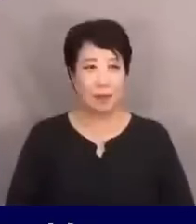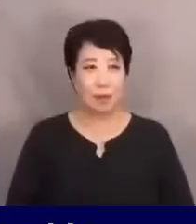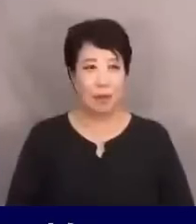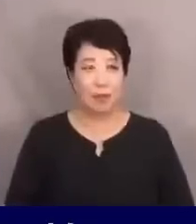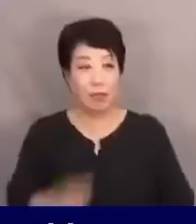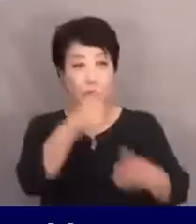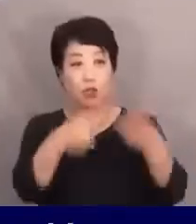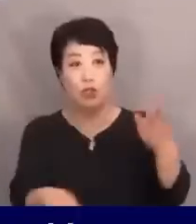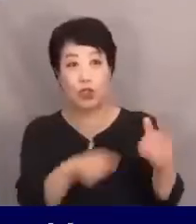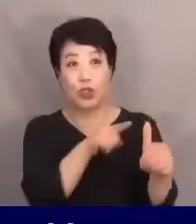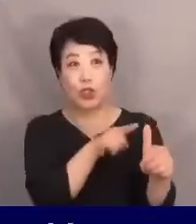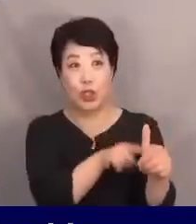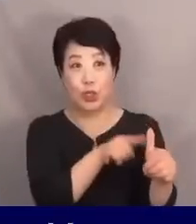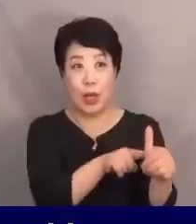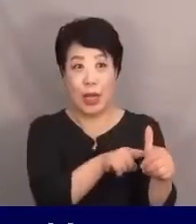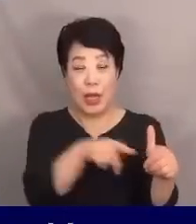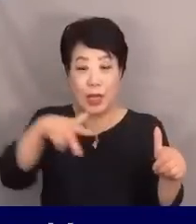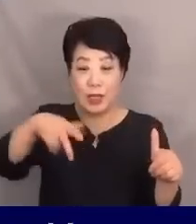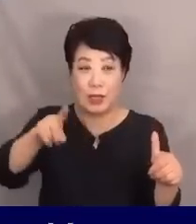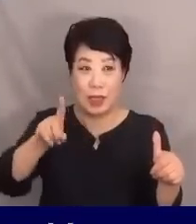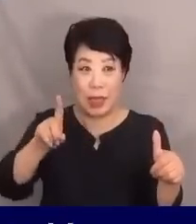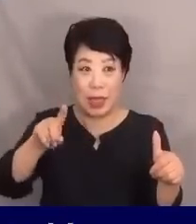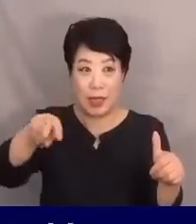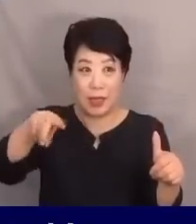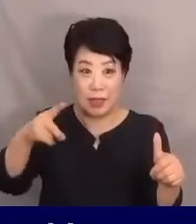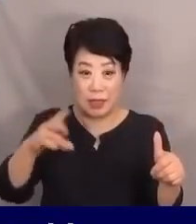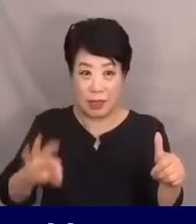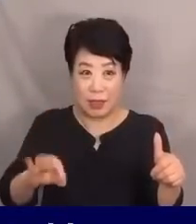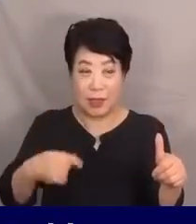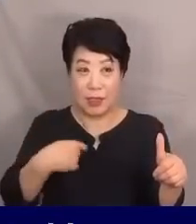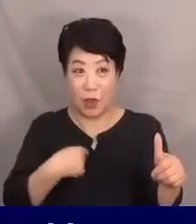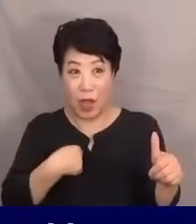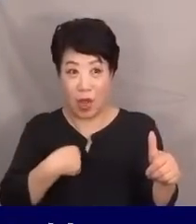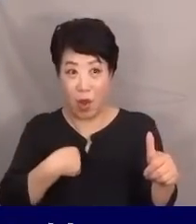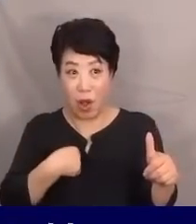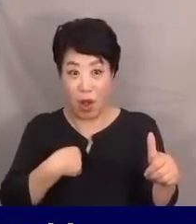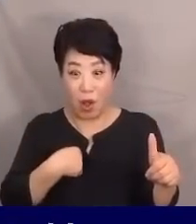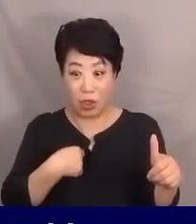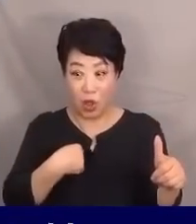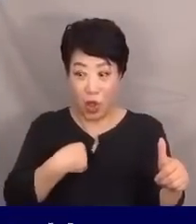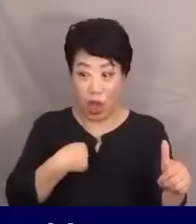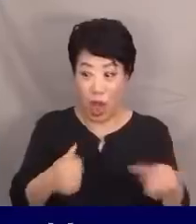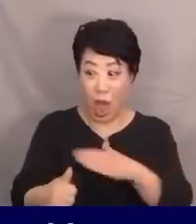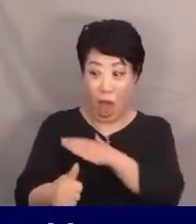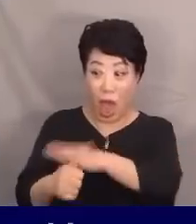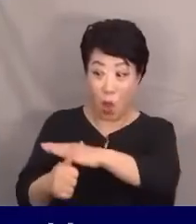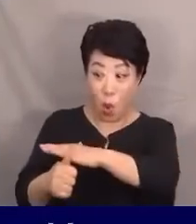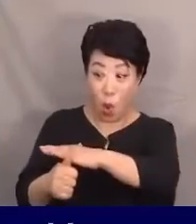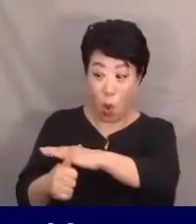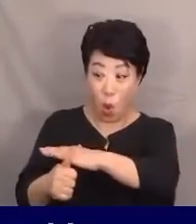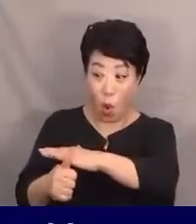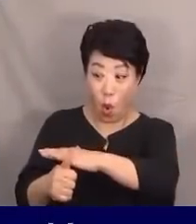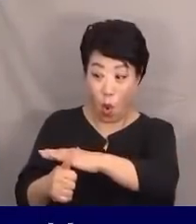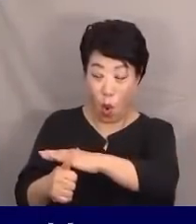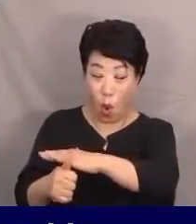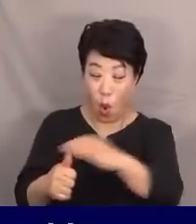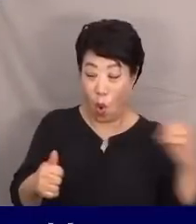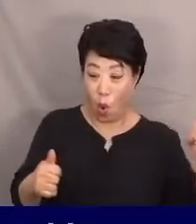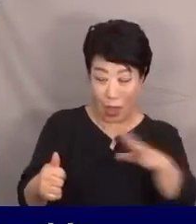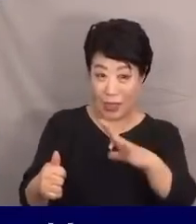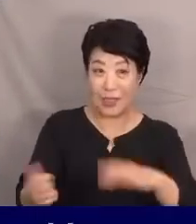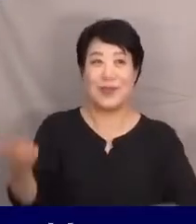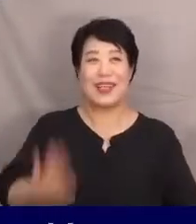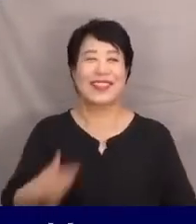윤석열과 자승은 저에게 해고승이라는 딱지를 붙였지만 저는 이제